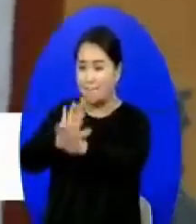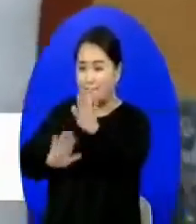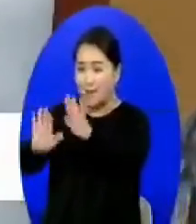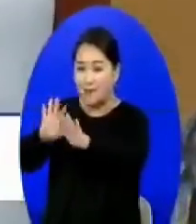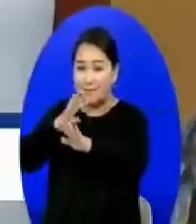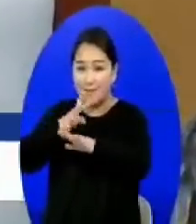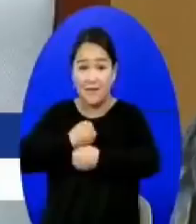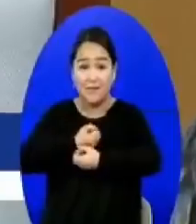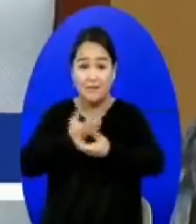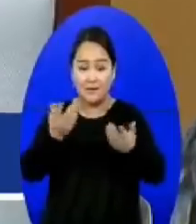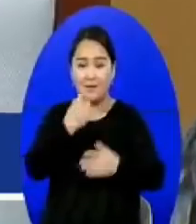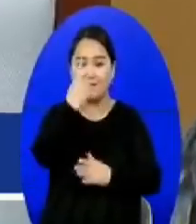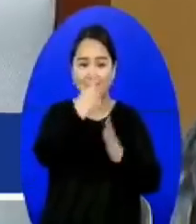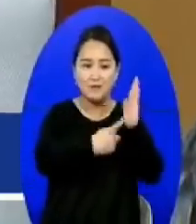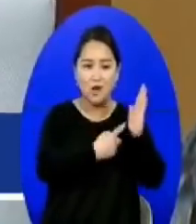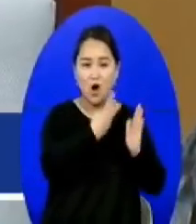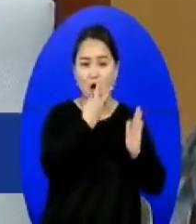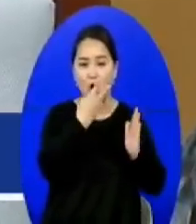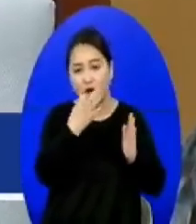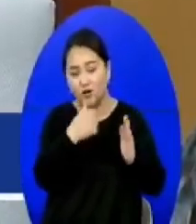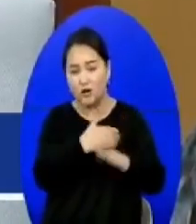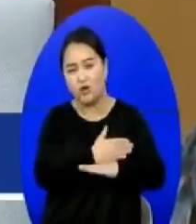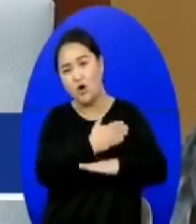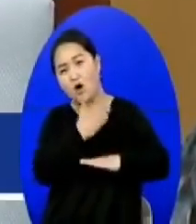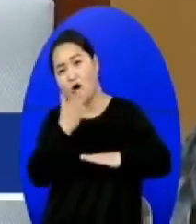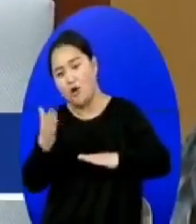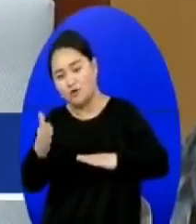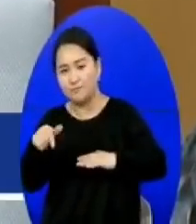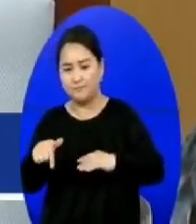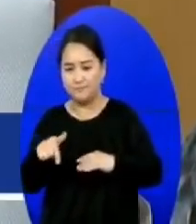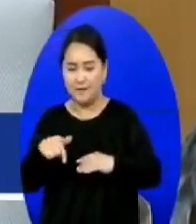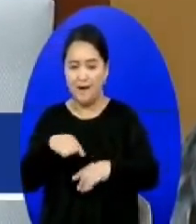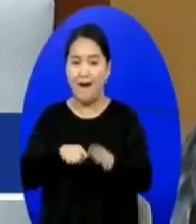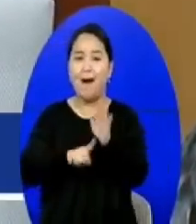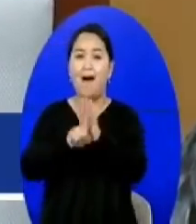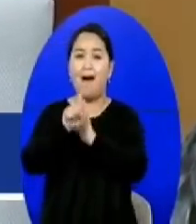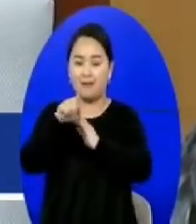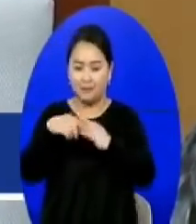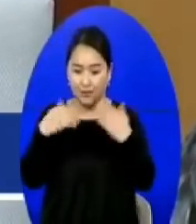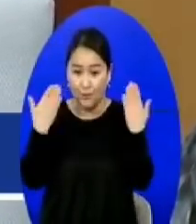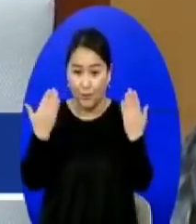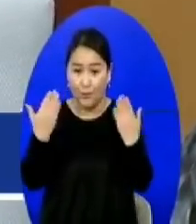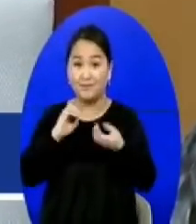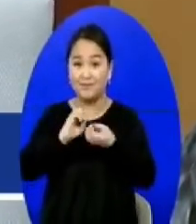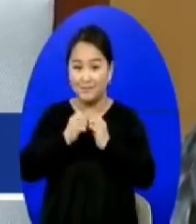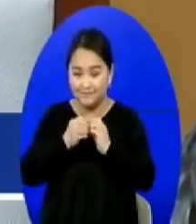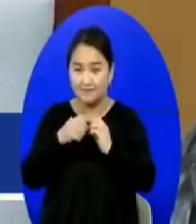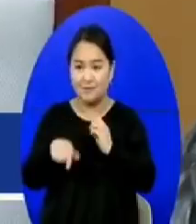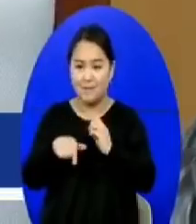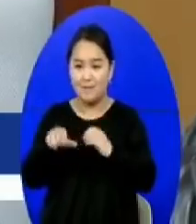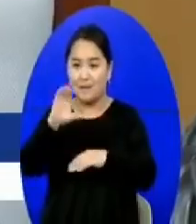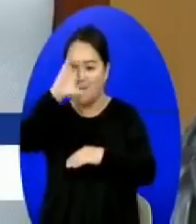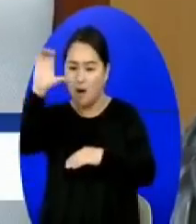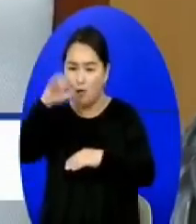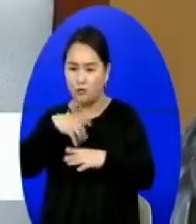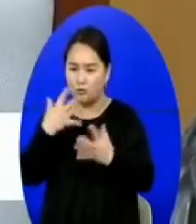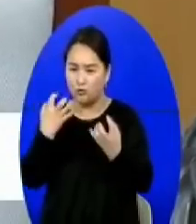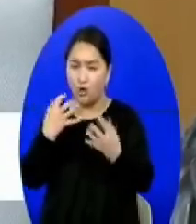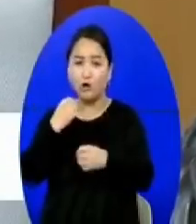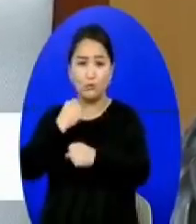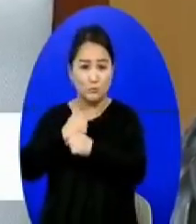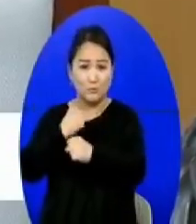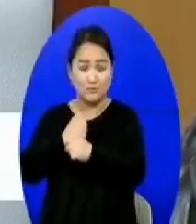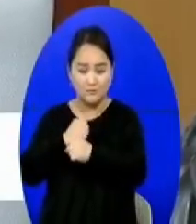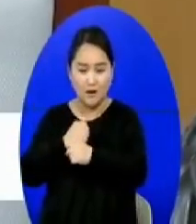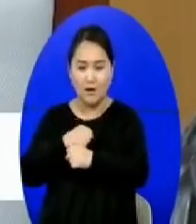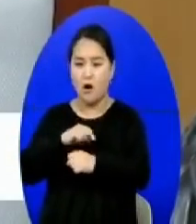1 сарын 20-ноос хойш ч юм уу одоо бодоход анхныхаа хурлыг хийгээд манай байгууллага бол байгууллага дээрээ олон хүнтэй ажил учраас онцгой